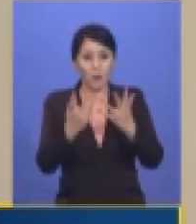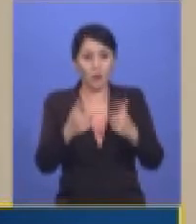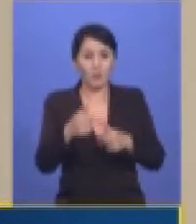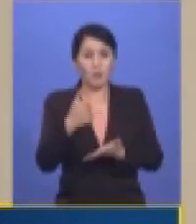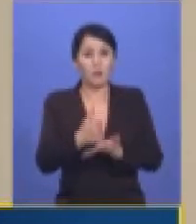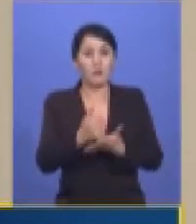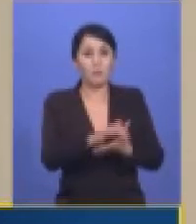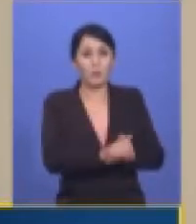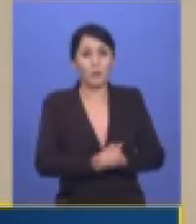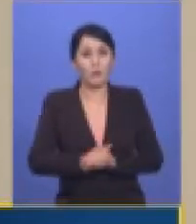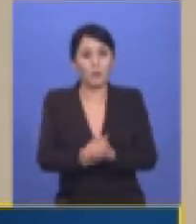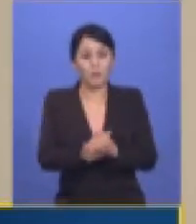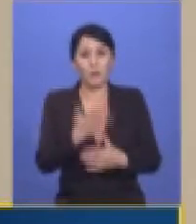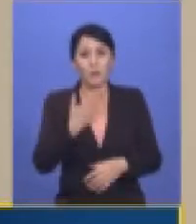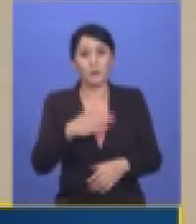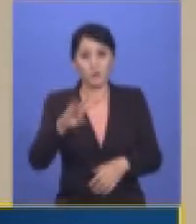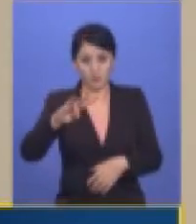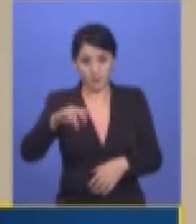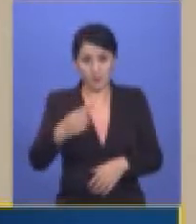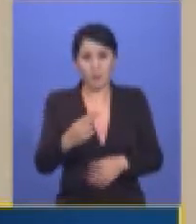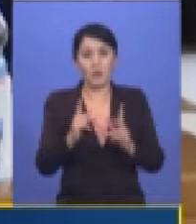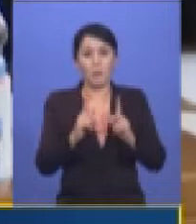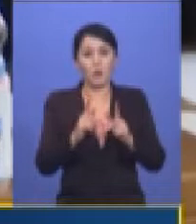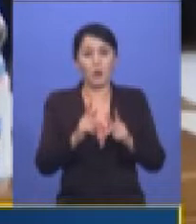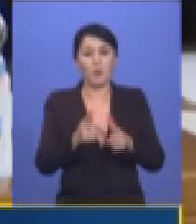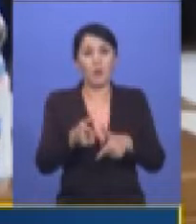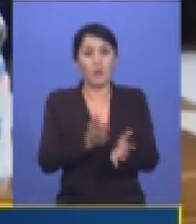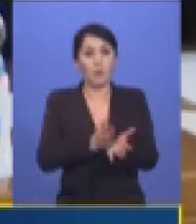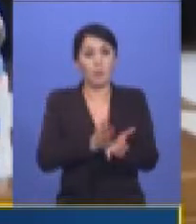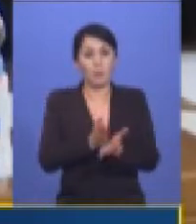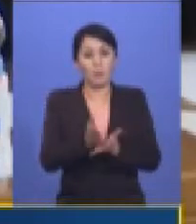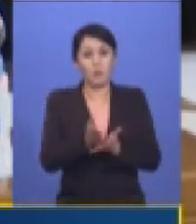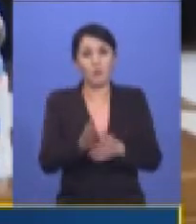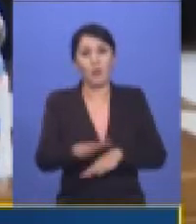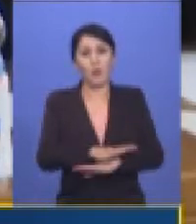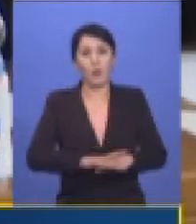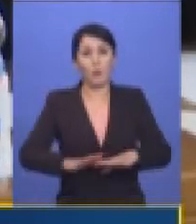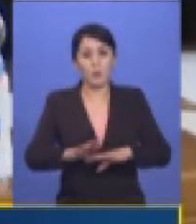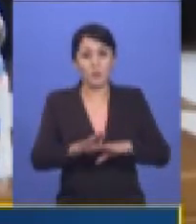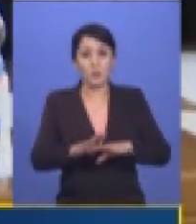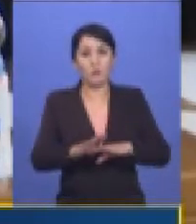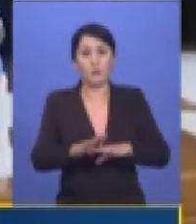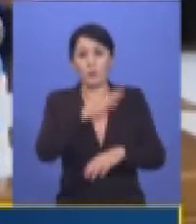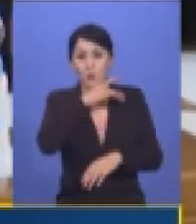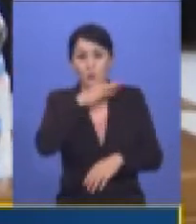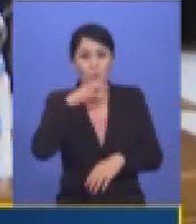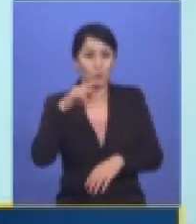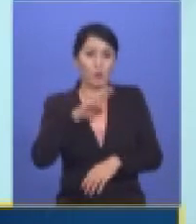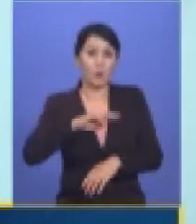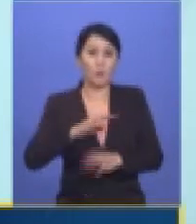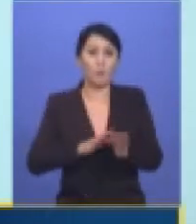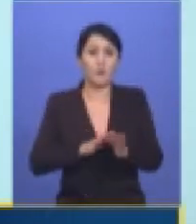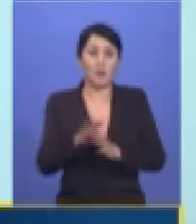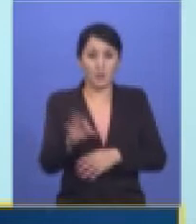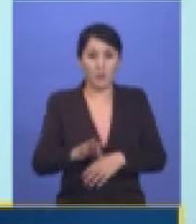еліміздегі татулық пен тұрақтылықты, ұлтаралық келісімді сақтау. Ал бұл бағытта қоғамдық институт өкілдері онсыз да көп шару атындырады.